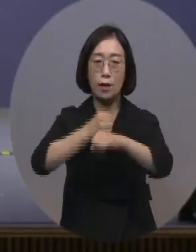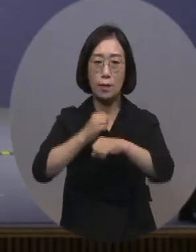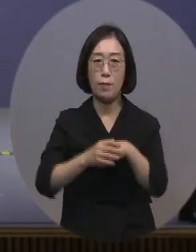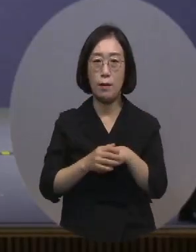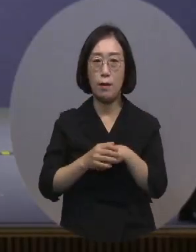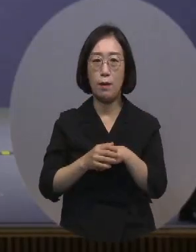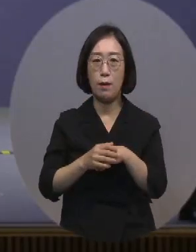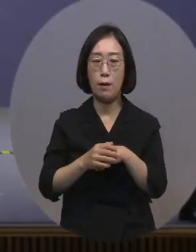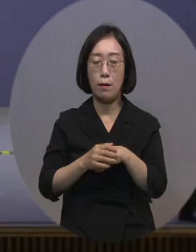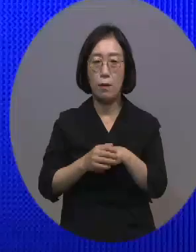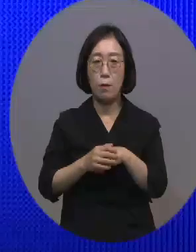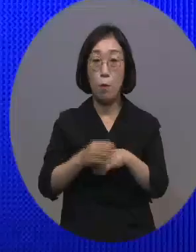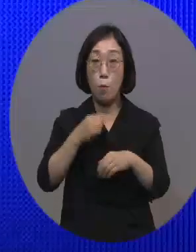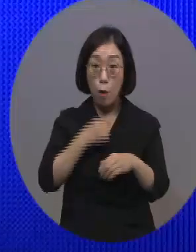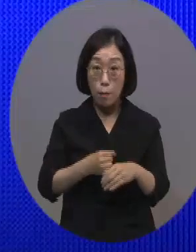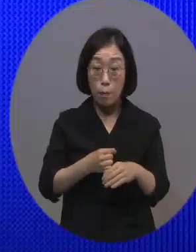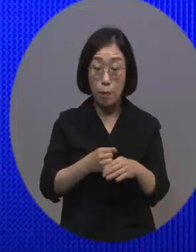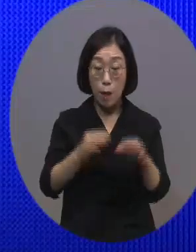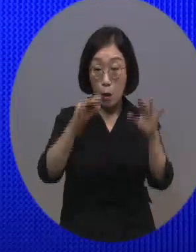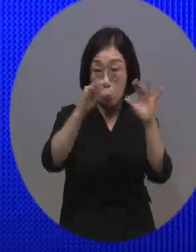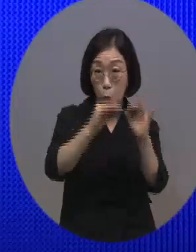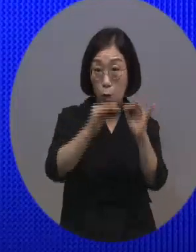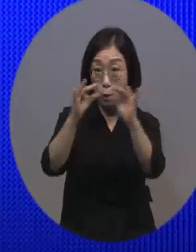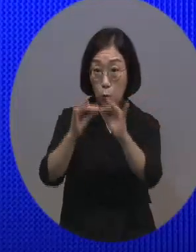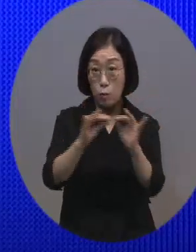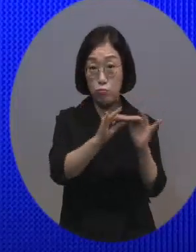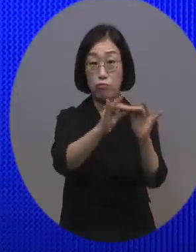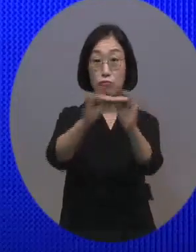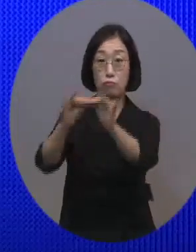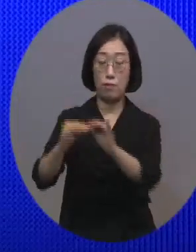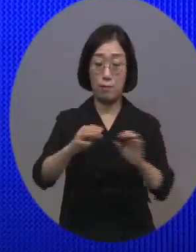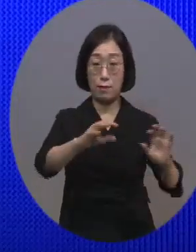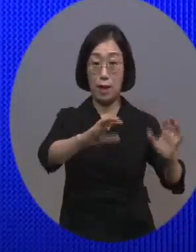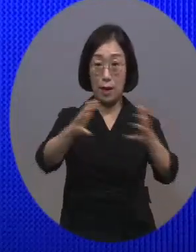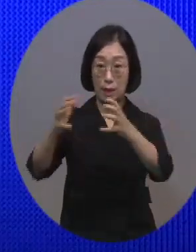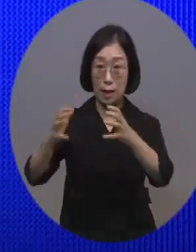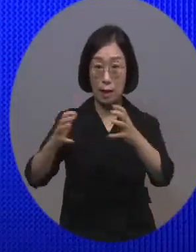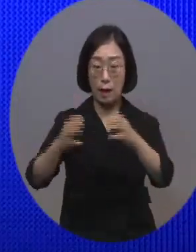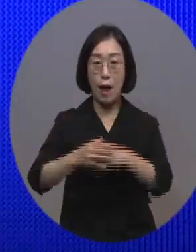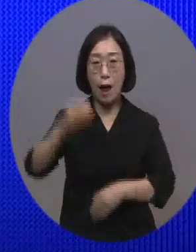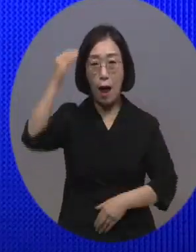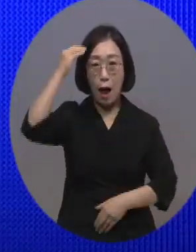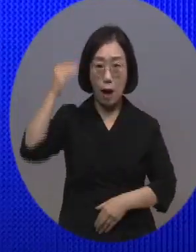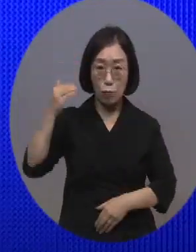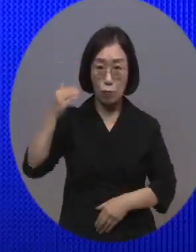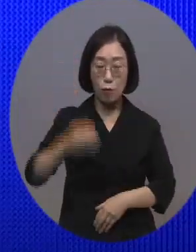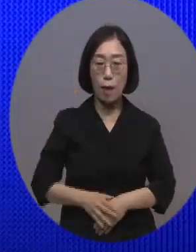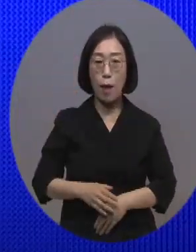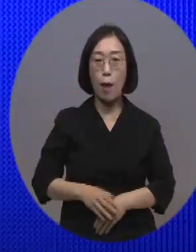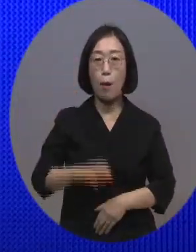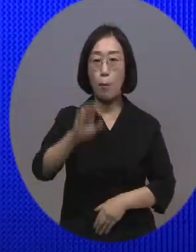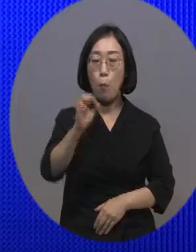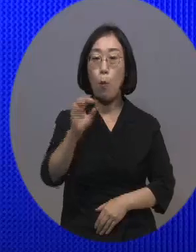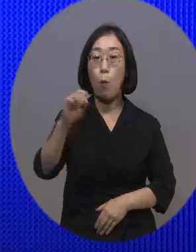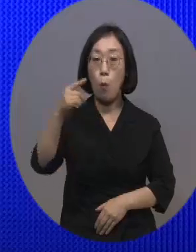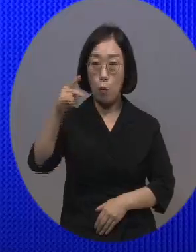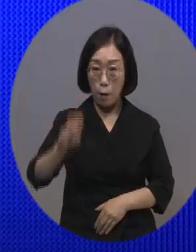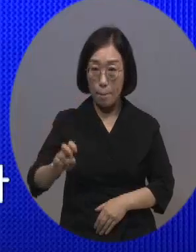위해 뜻을 같이 하는 국가들과 함께 국제 한반도 포럼을